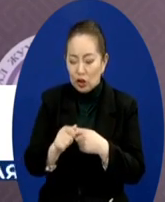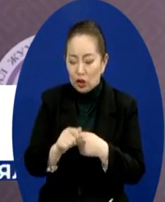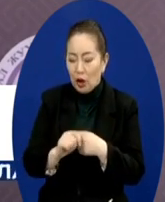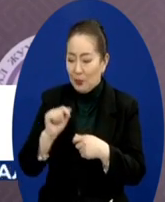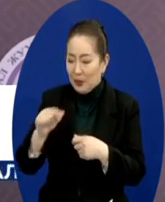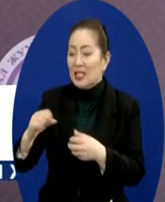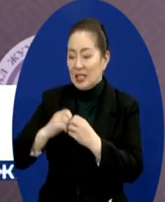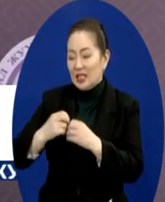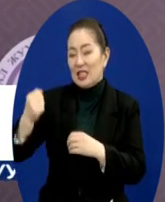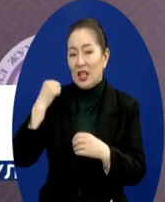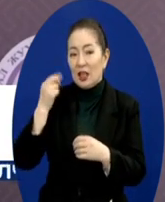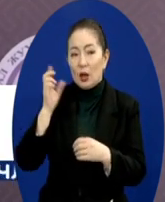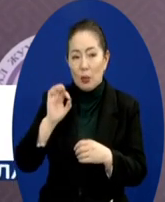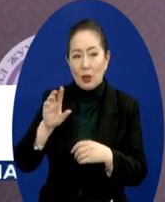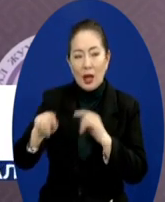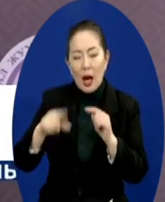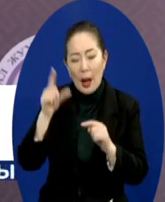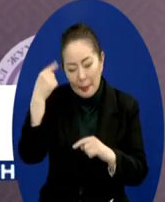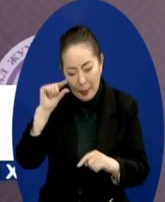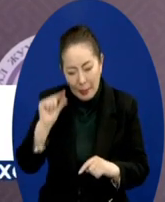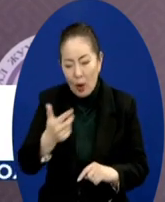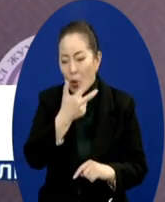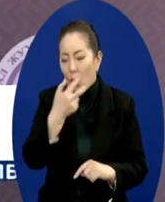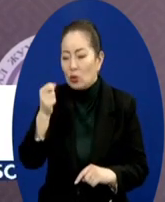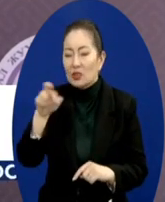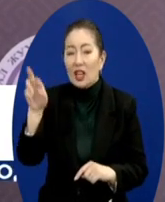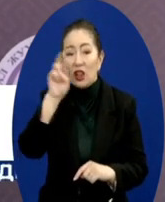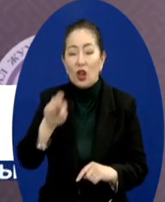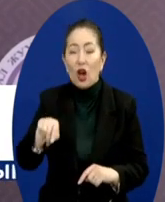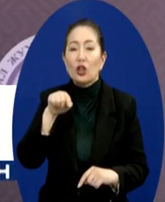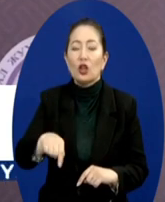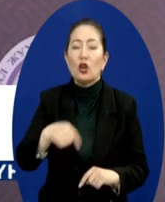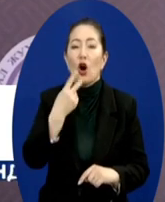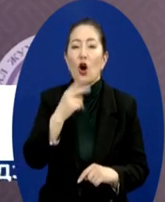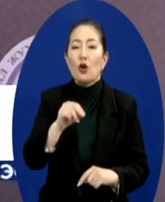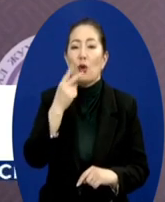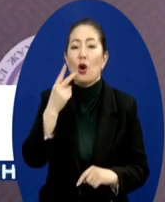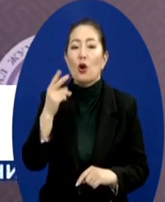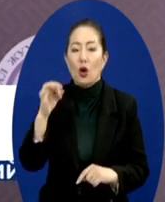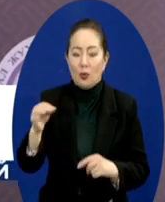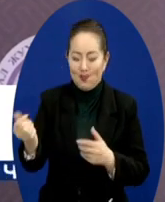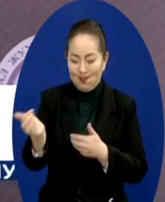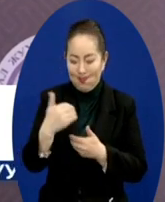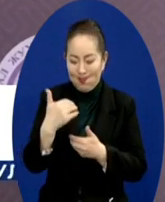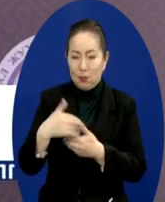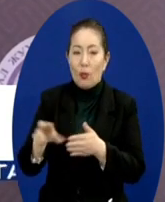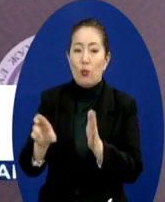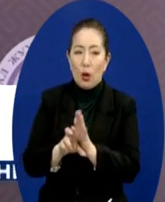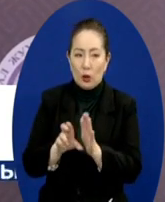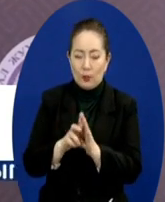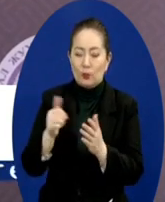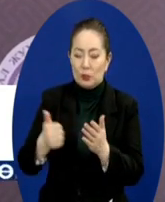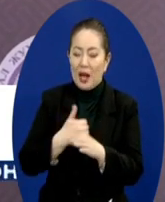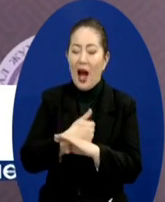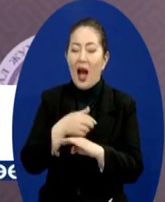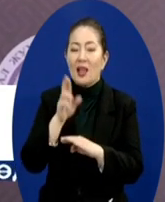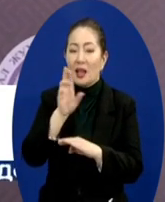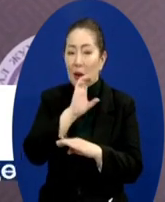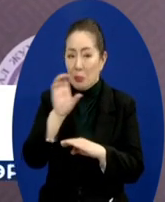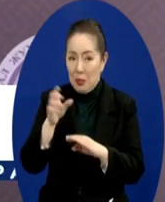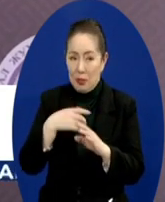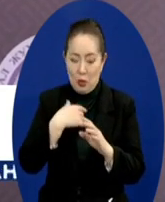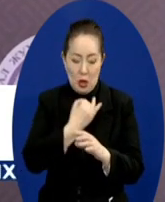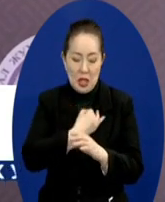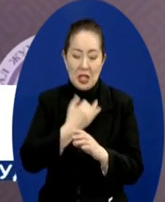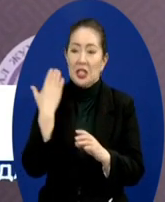хийж чадах юм бол хамгийн багтаа бид нар 300 орчим сая долларыг бол 2022 оны бүрдүүлэх боломж нь өөрөө бүрднэ гэдэг айлчлалын компаниуд маань